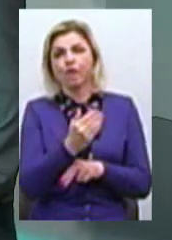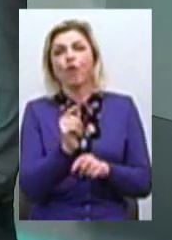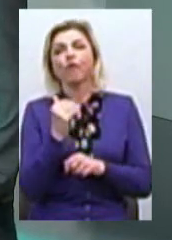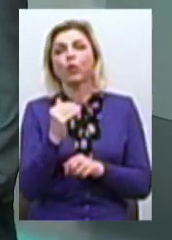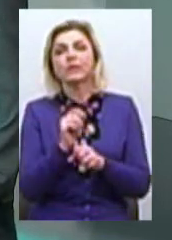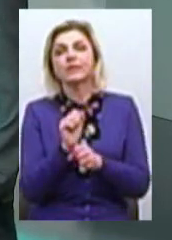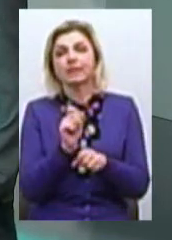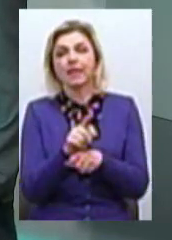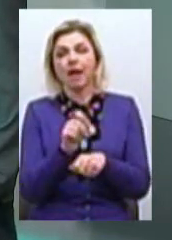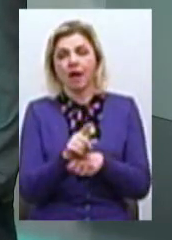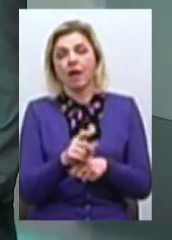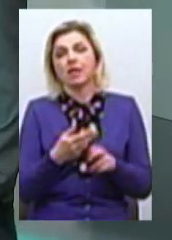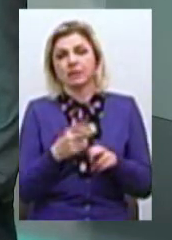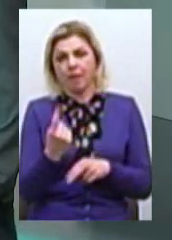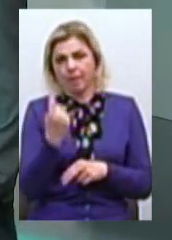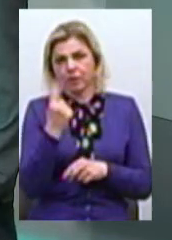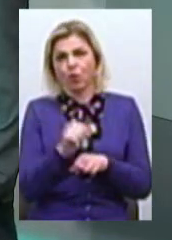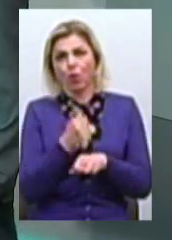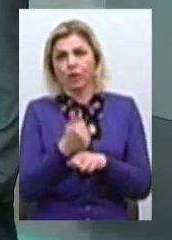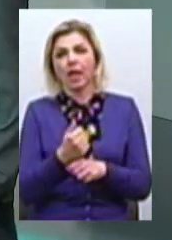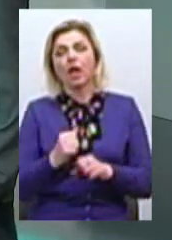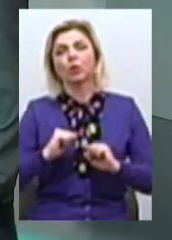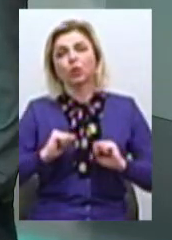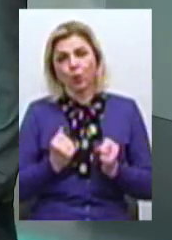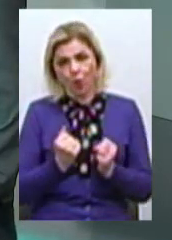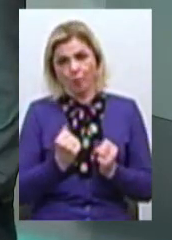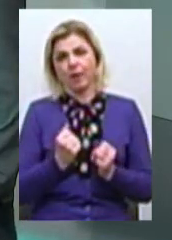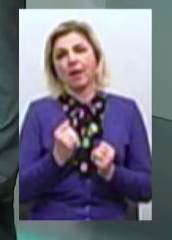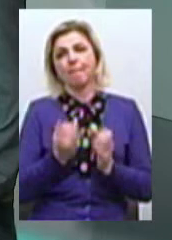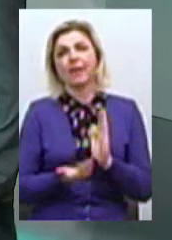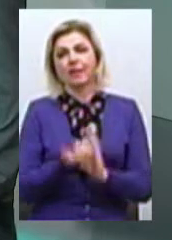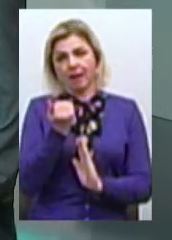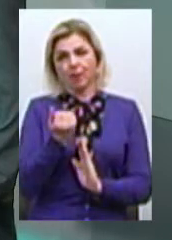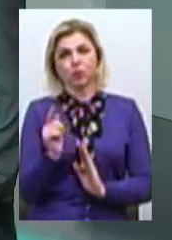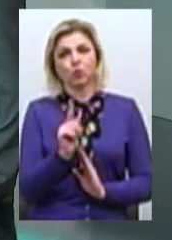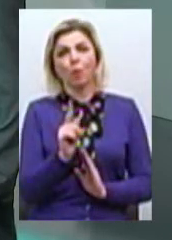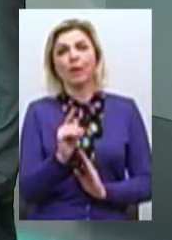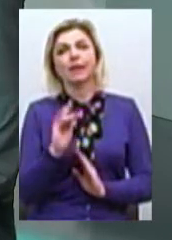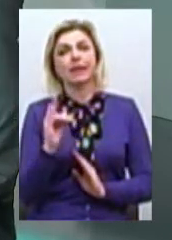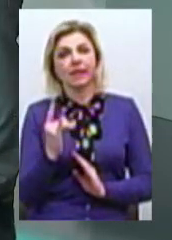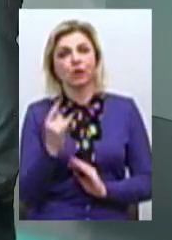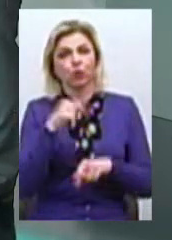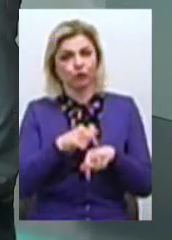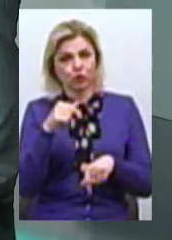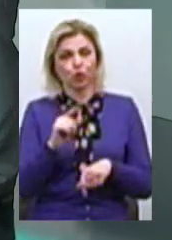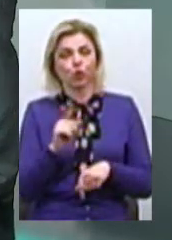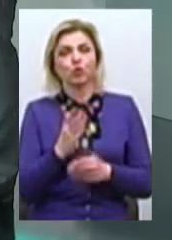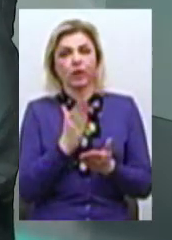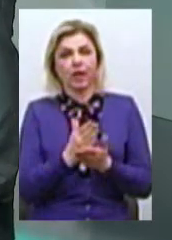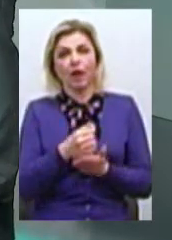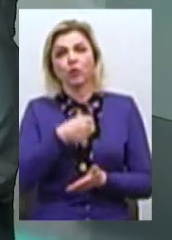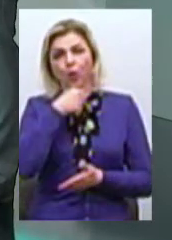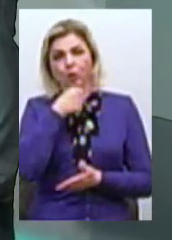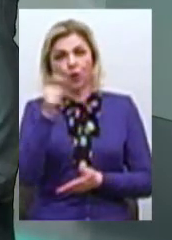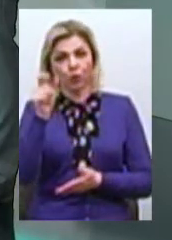Це перше, це, ну, саме головне, стати другом, підтримати, щоб дитина відчула, що є доросла людина,